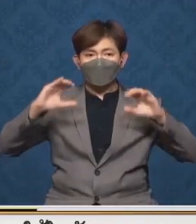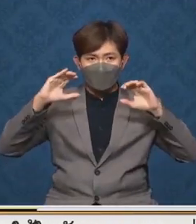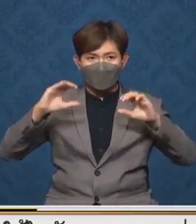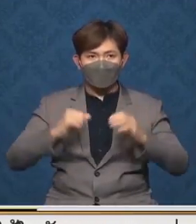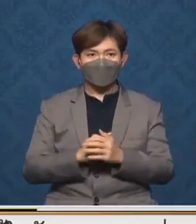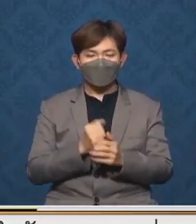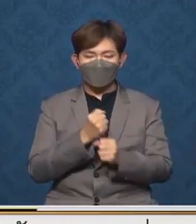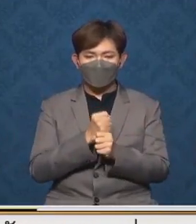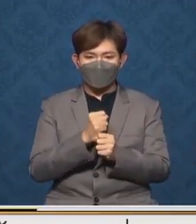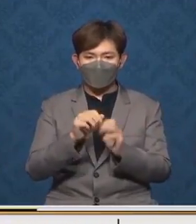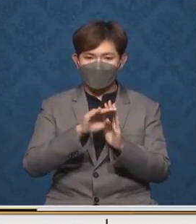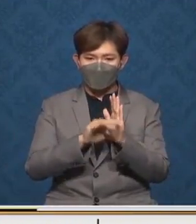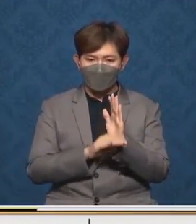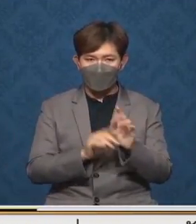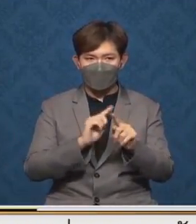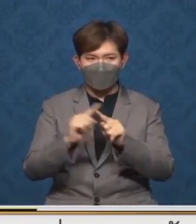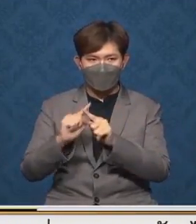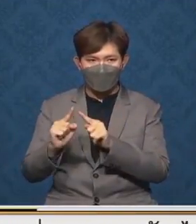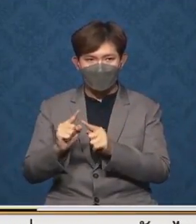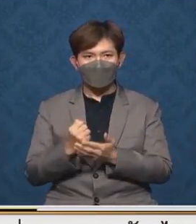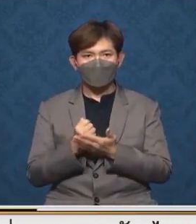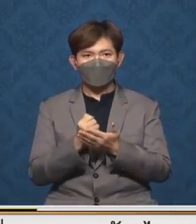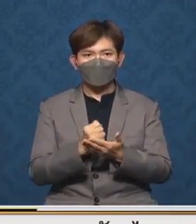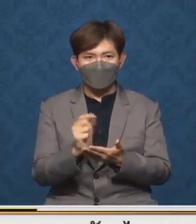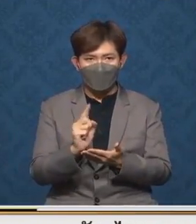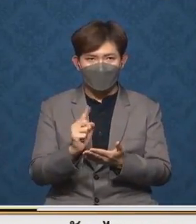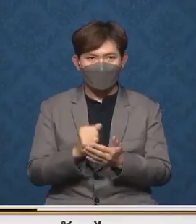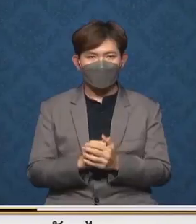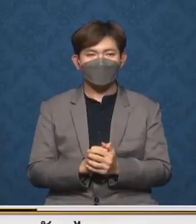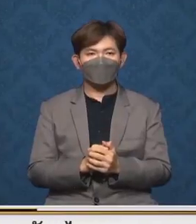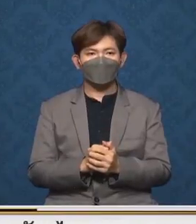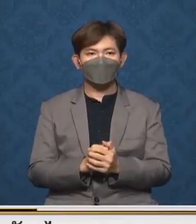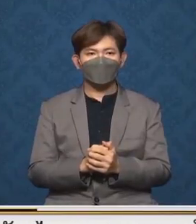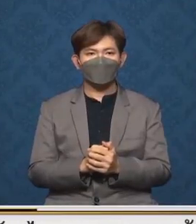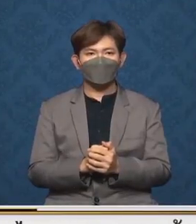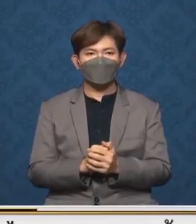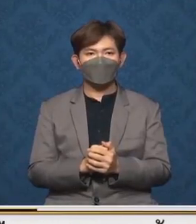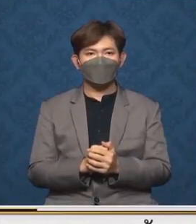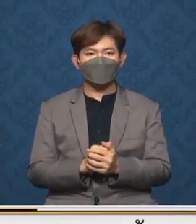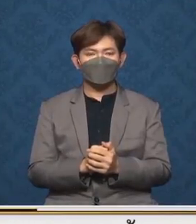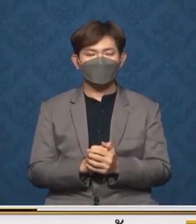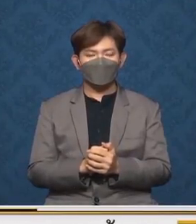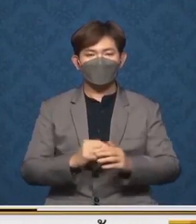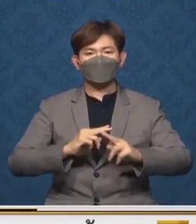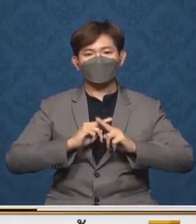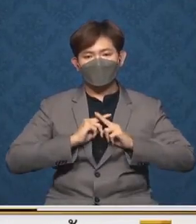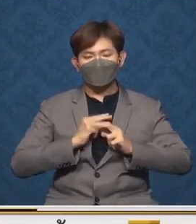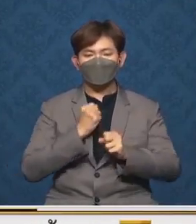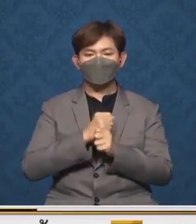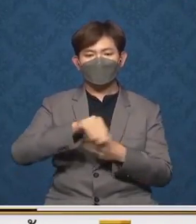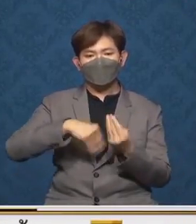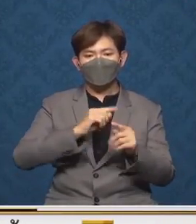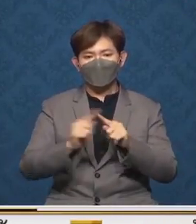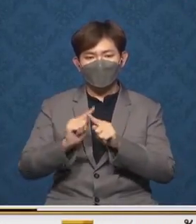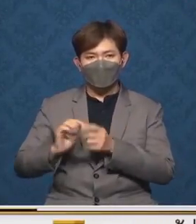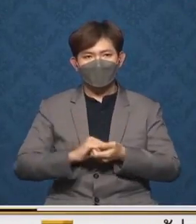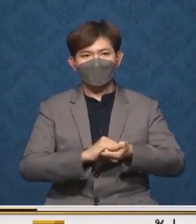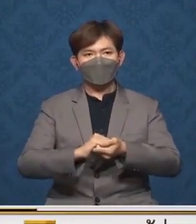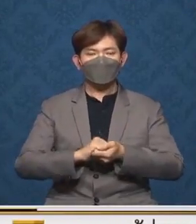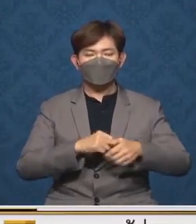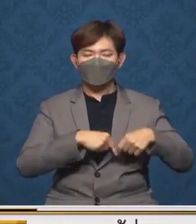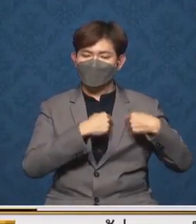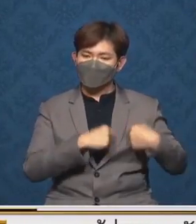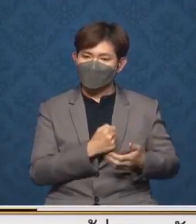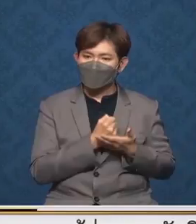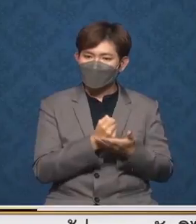มีมาตรการต่างๆที่ปรับมาตามลำดับนะครับและตลอดจนภาคเอกชนธุรกิจที่ร่วมมือกันจิตอาสาต่